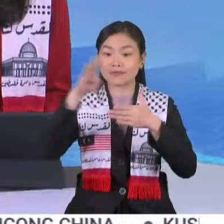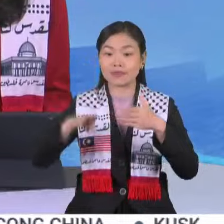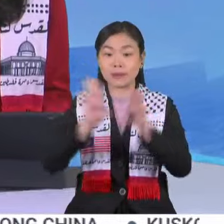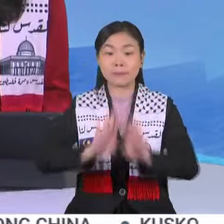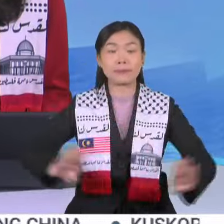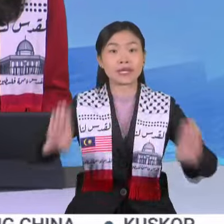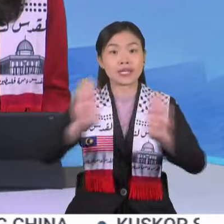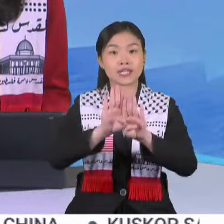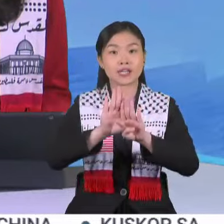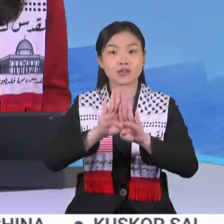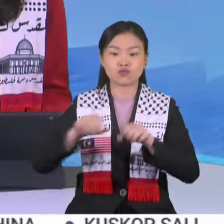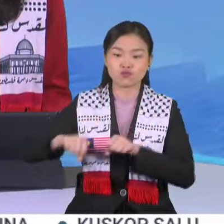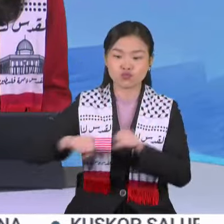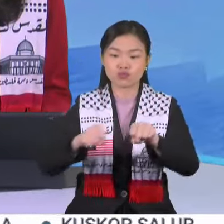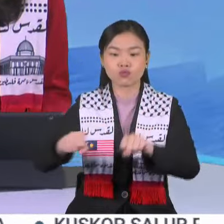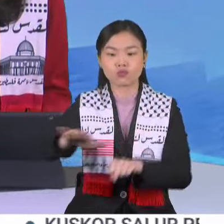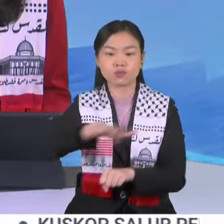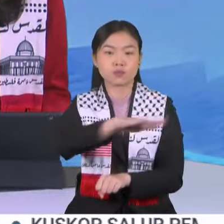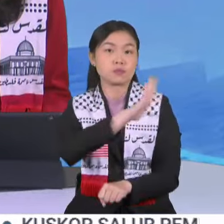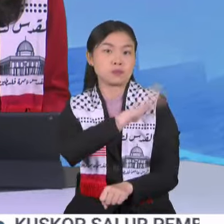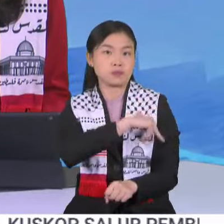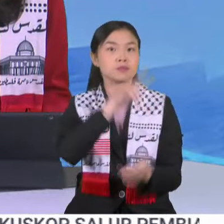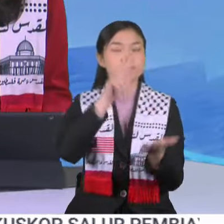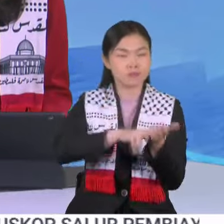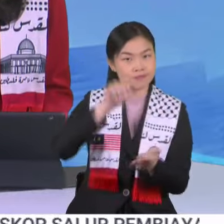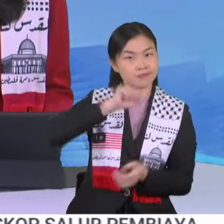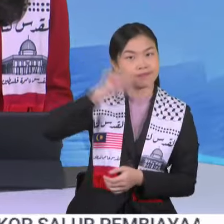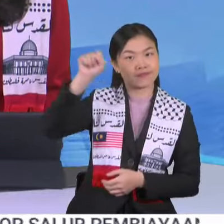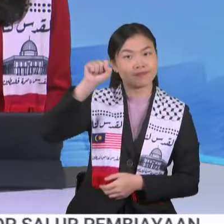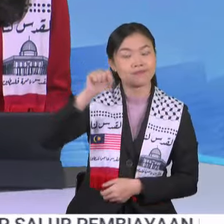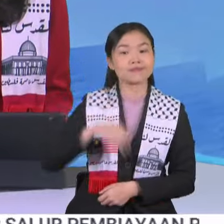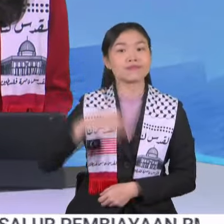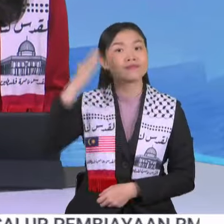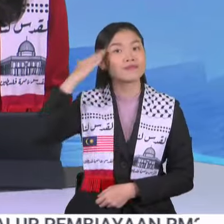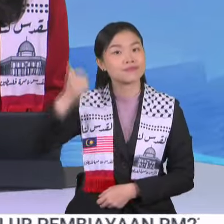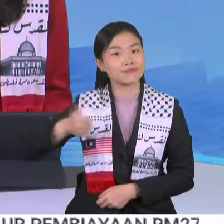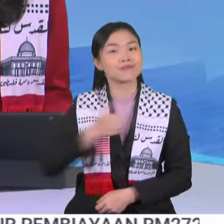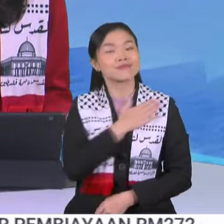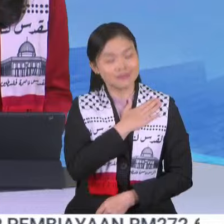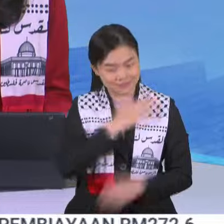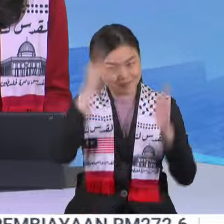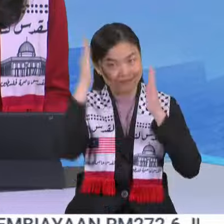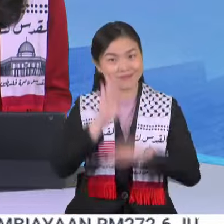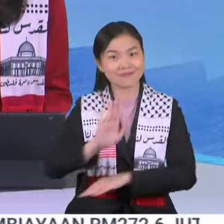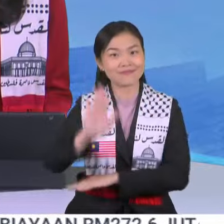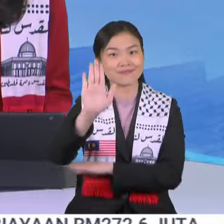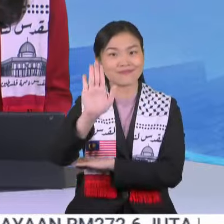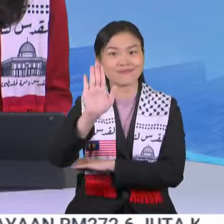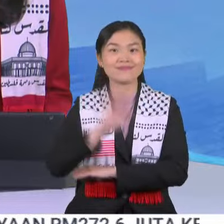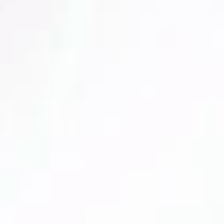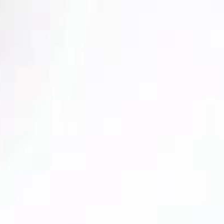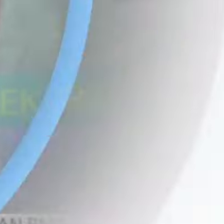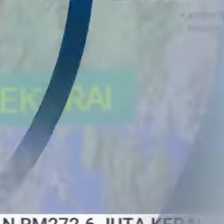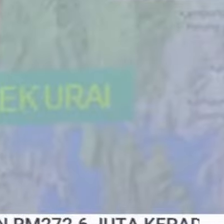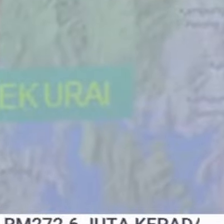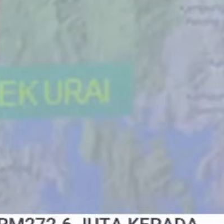Sekian berita perdana dari Sungai Kesegara, Palestin Pasti Merdeka. Dengan itu, Assalamualaikum. Salam Malaysia Madani.